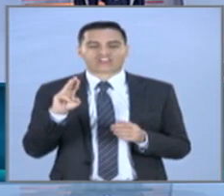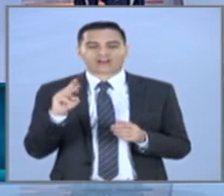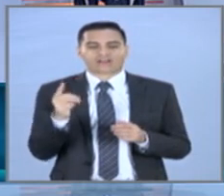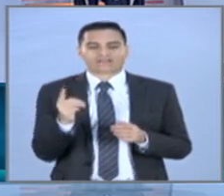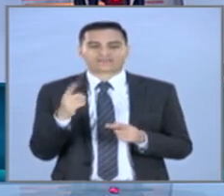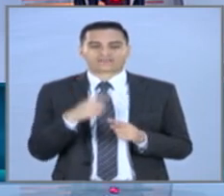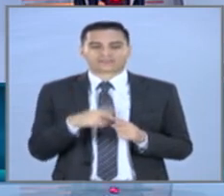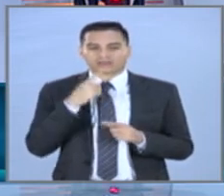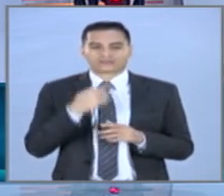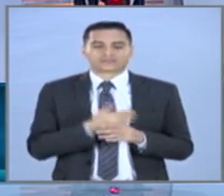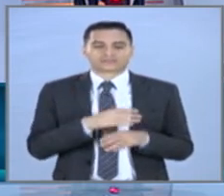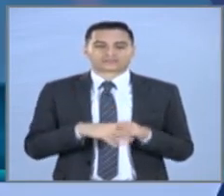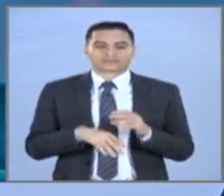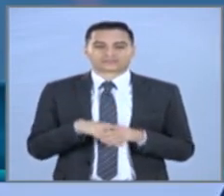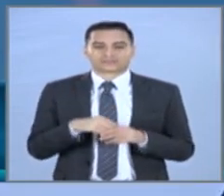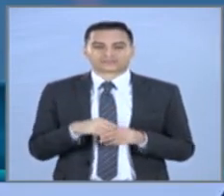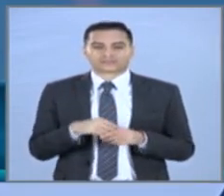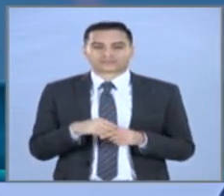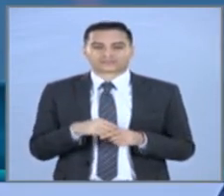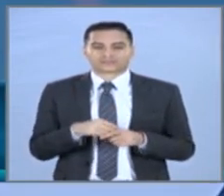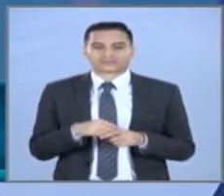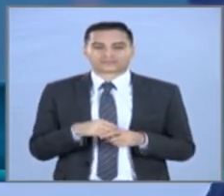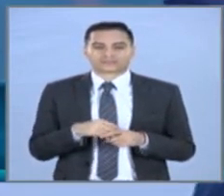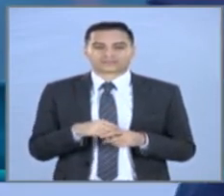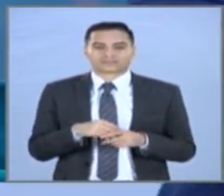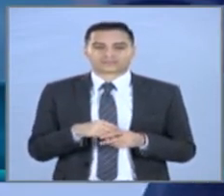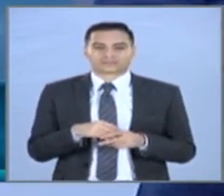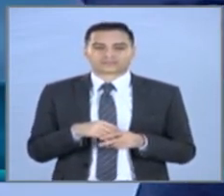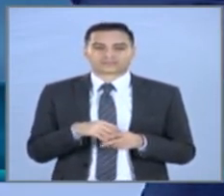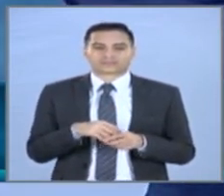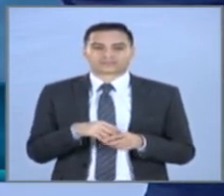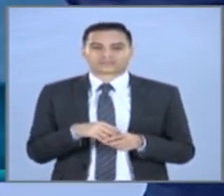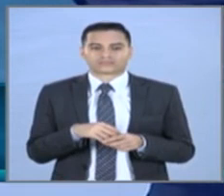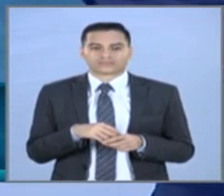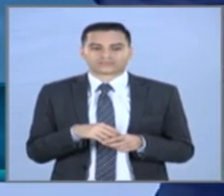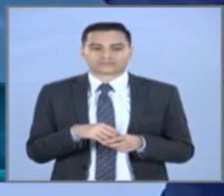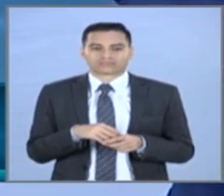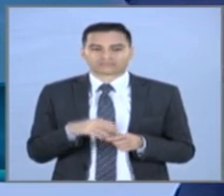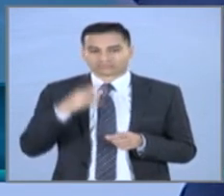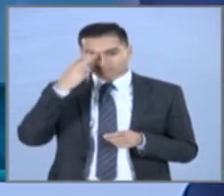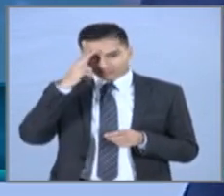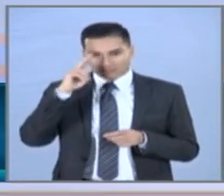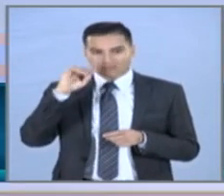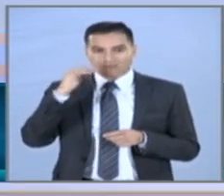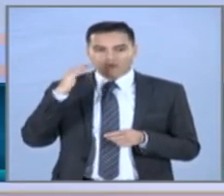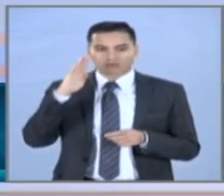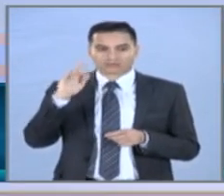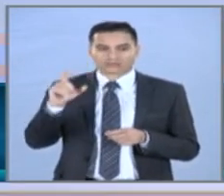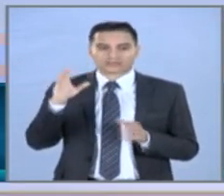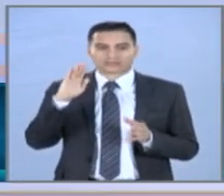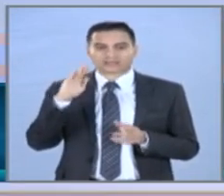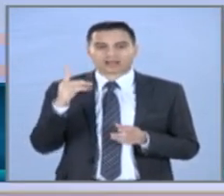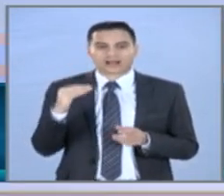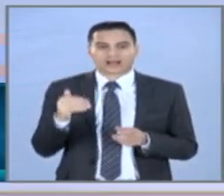ترى؟ نقول خمن. مش هتخسر حاجة. مين؟ نقول محسن سرحان.